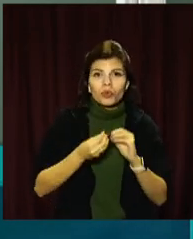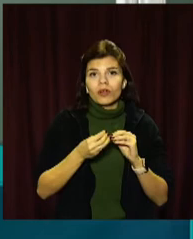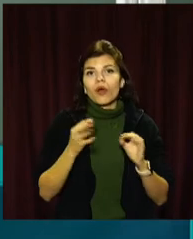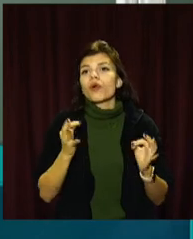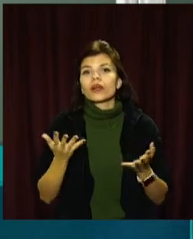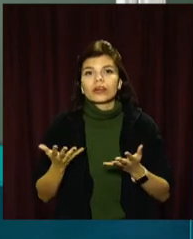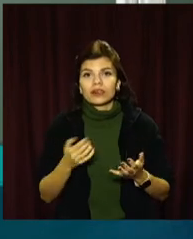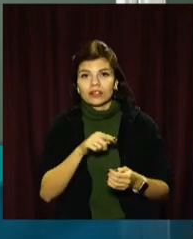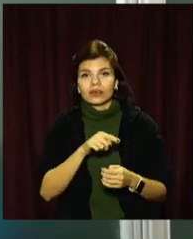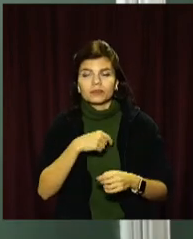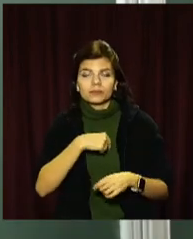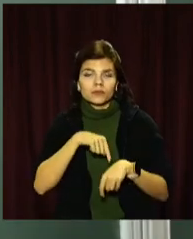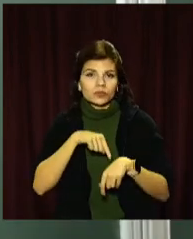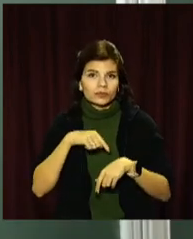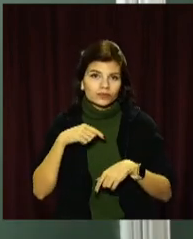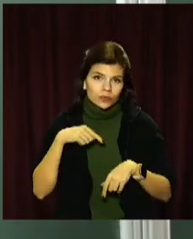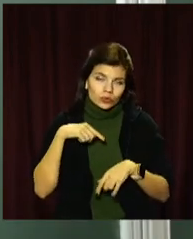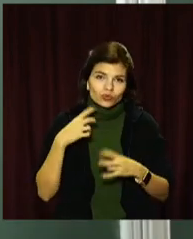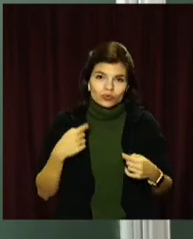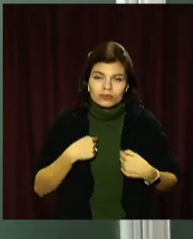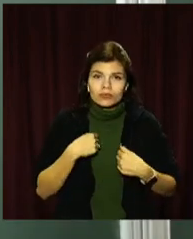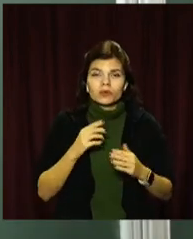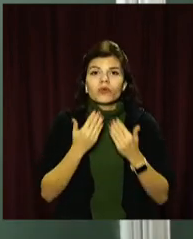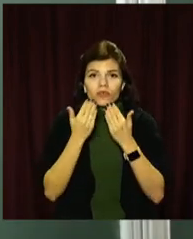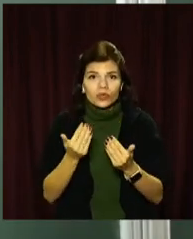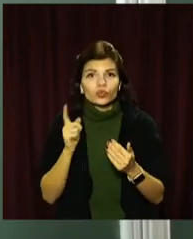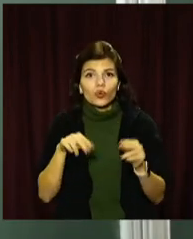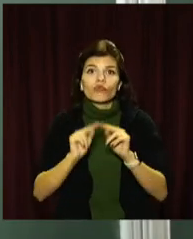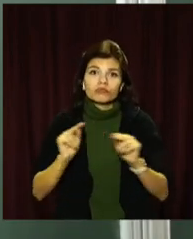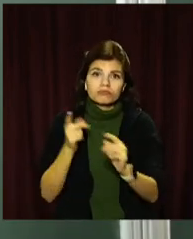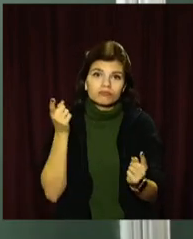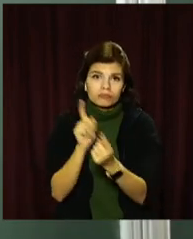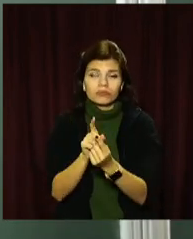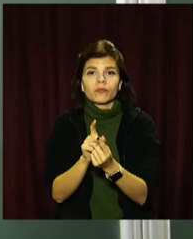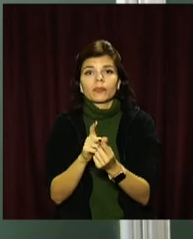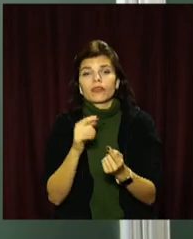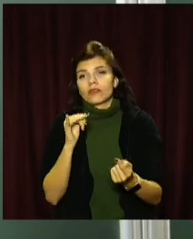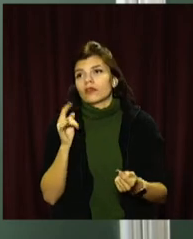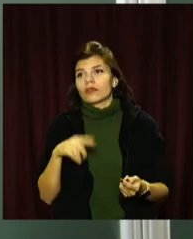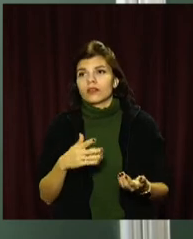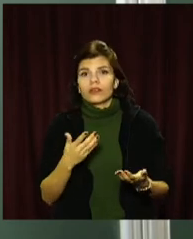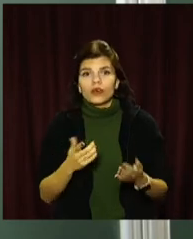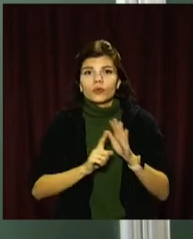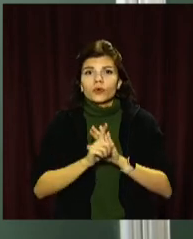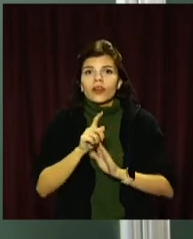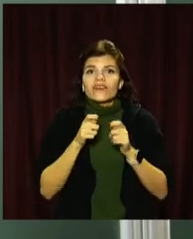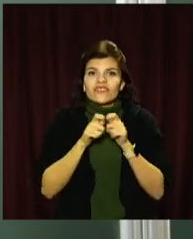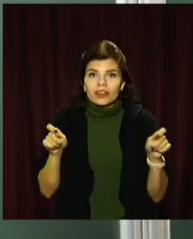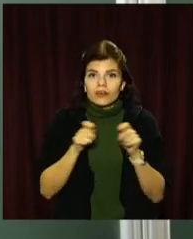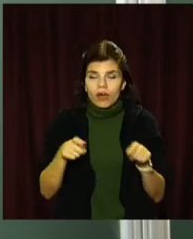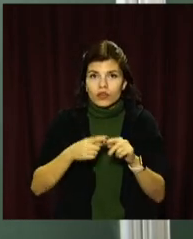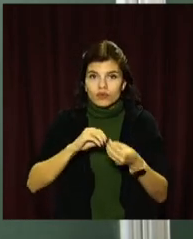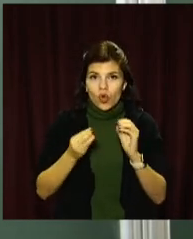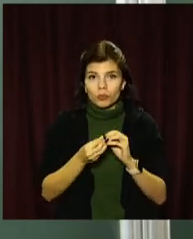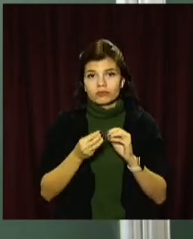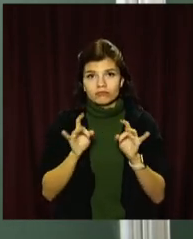котрі їх турбують. Вони потім також звертаються і до вчителів, да, і починають відкриватися цій